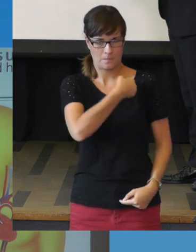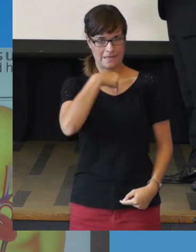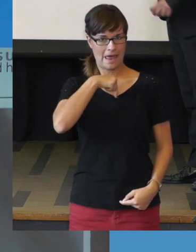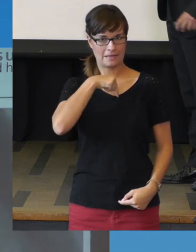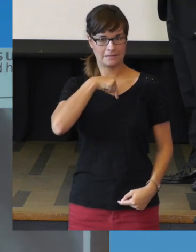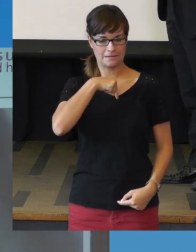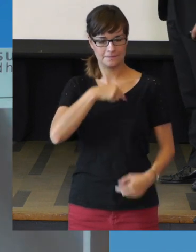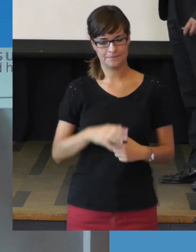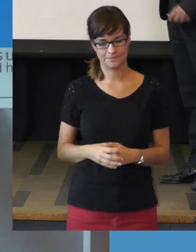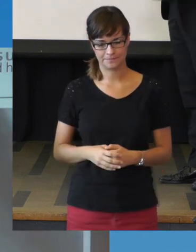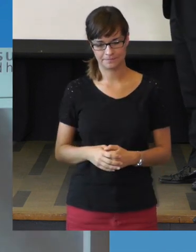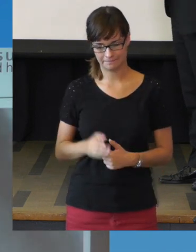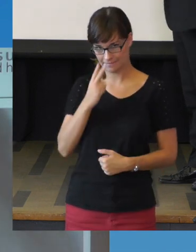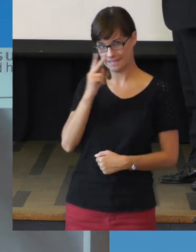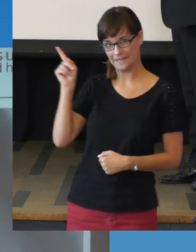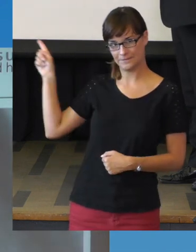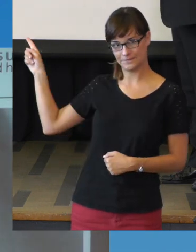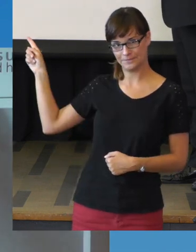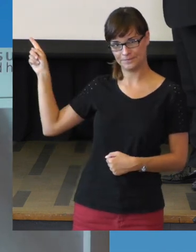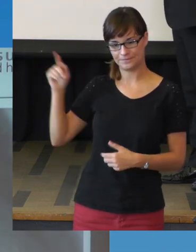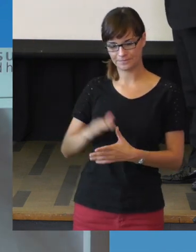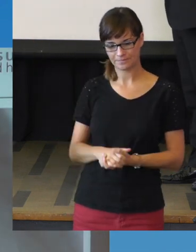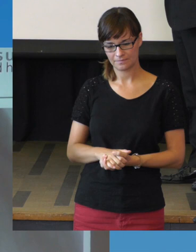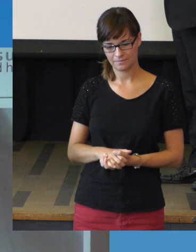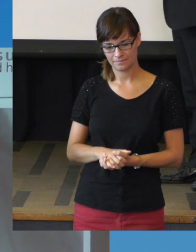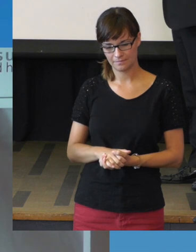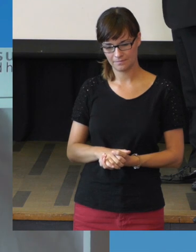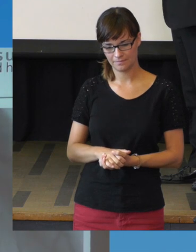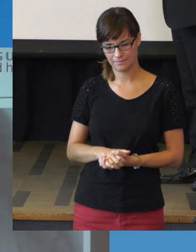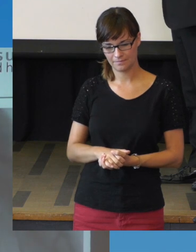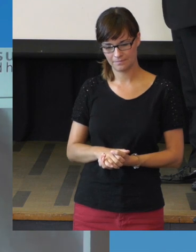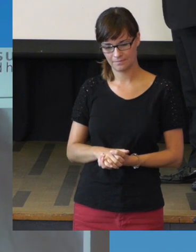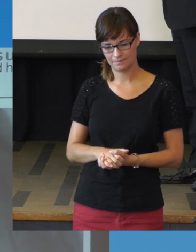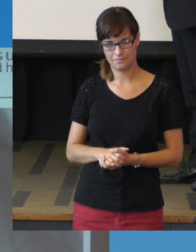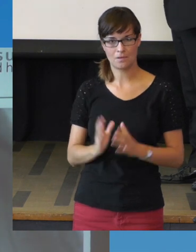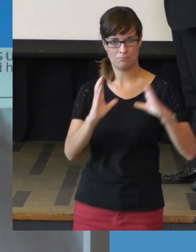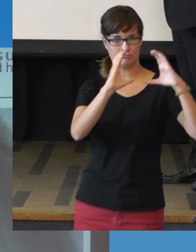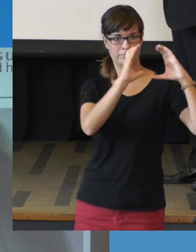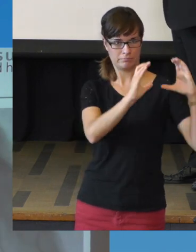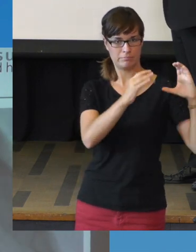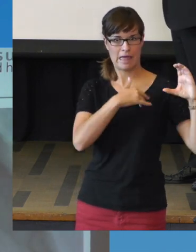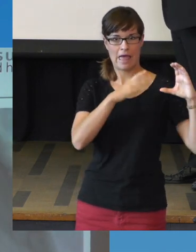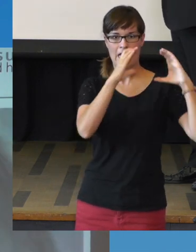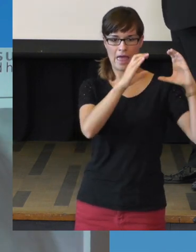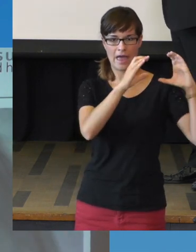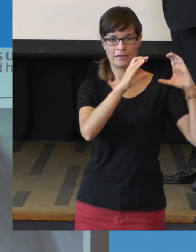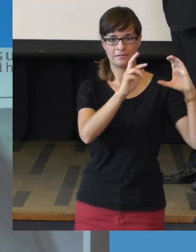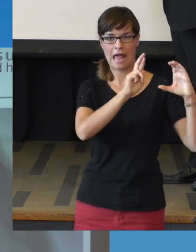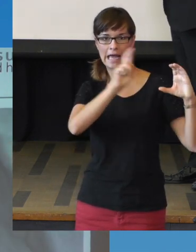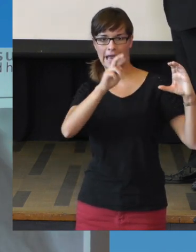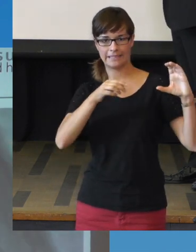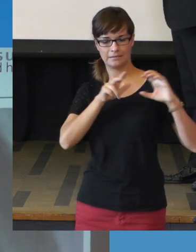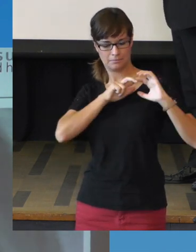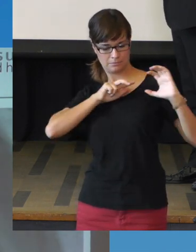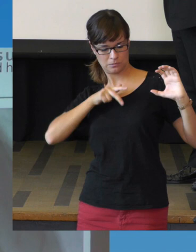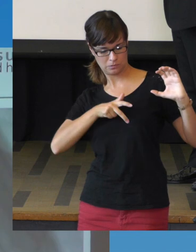Herzen. Hier ist das einmal dargestellt. Hier sehen Sie eine schematische Darstellung des Herzens mit der rechten Kranzarterie,